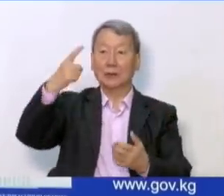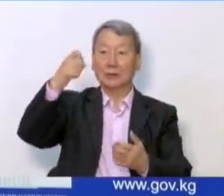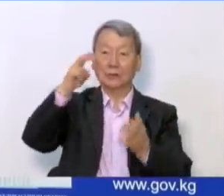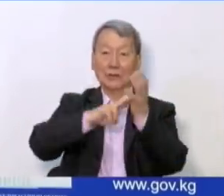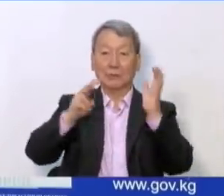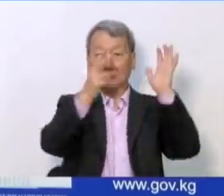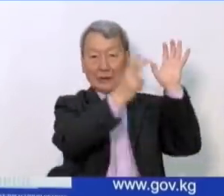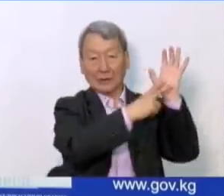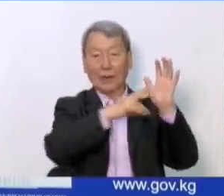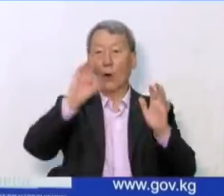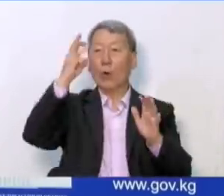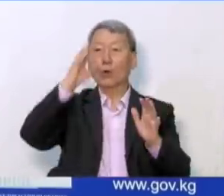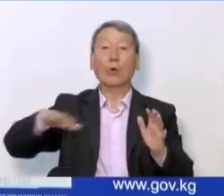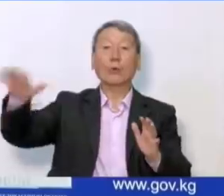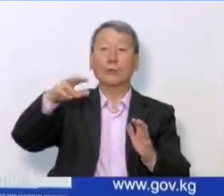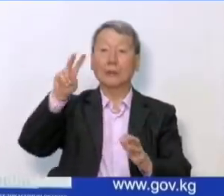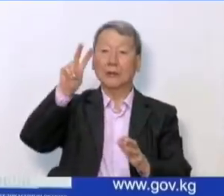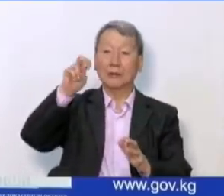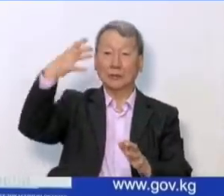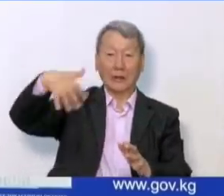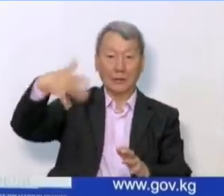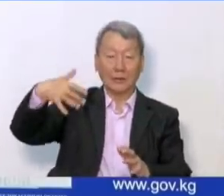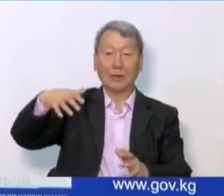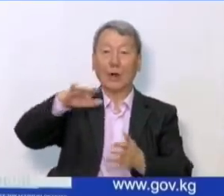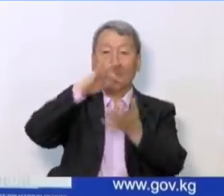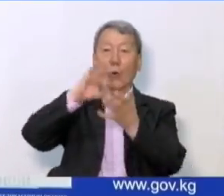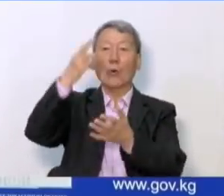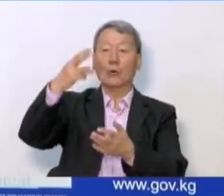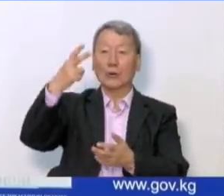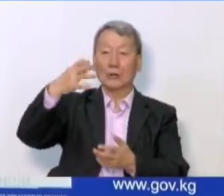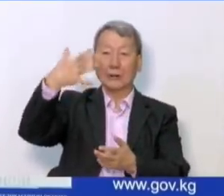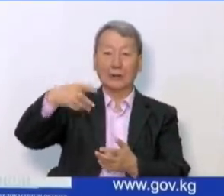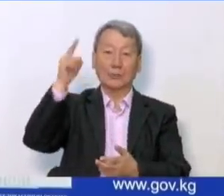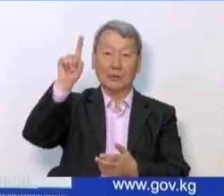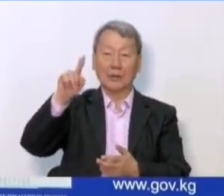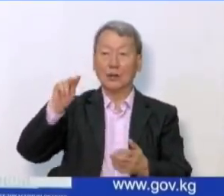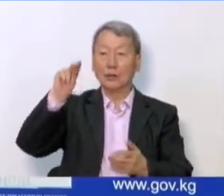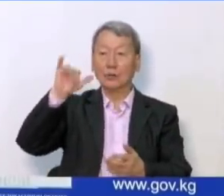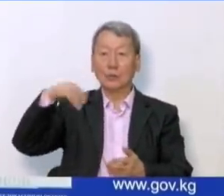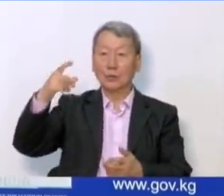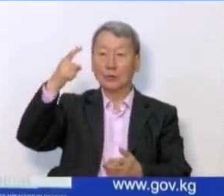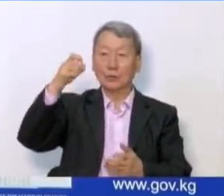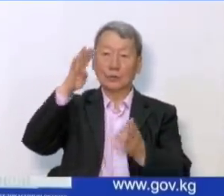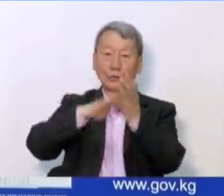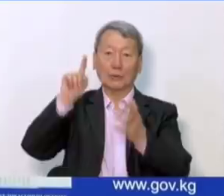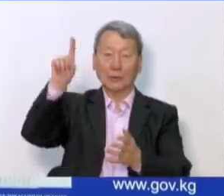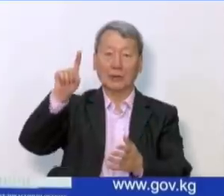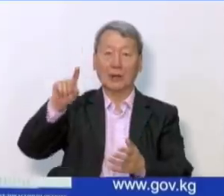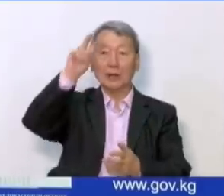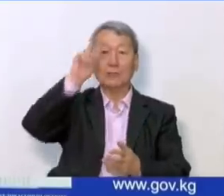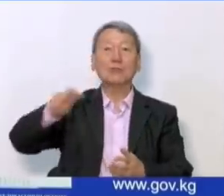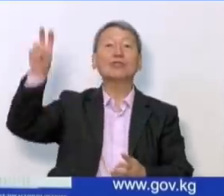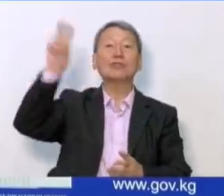177, Ош областында 250, Ош шаарында 251, Чүй областында 191, Бишкек